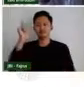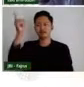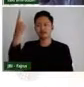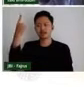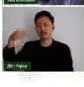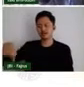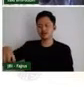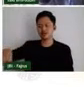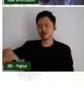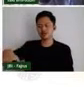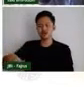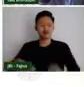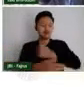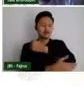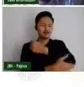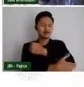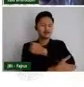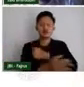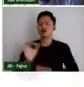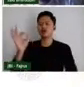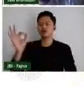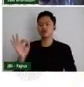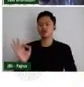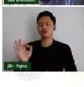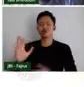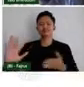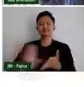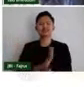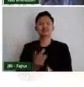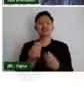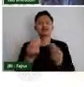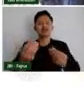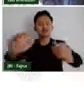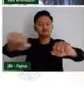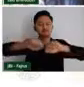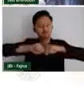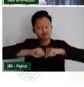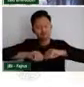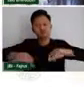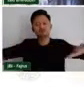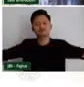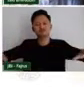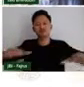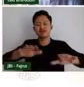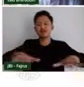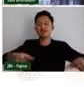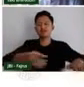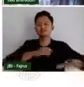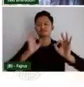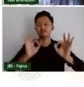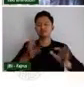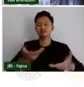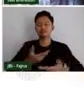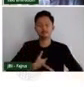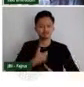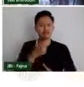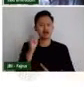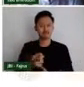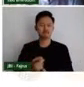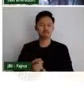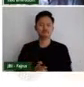pemerintah, keluarga, dan orang tua wajib memberikan kesempatan yang seluas-luasnya kepada anak untuk memperoleh pendidikan. Jadi di